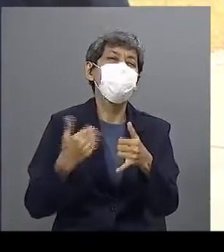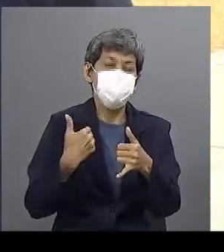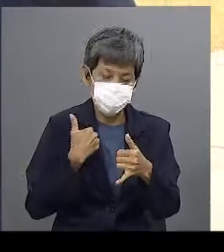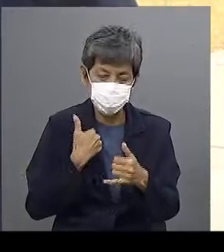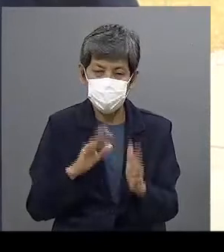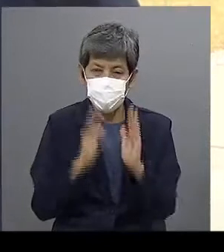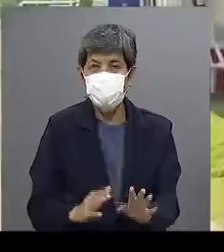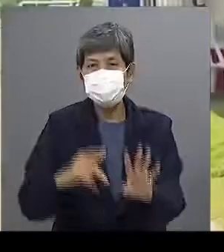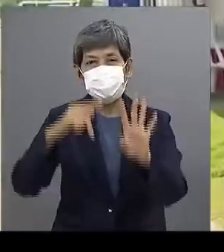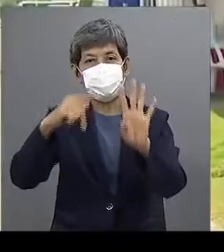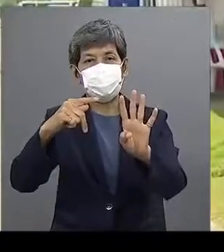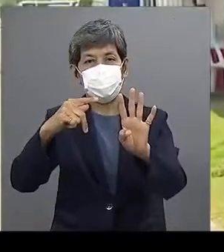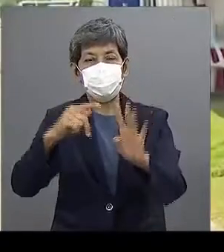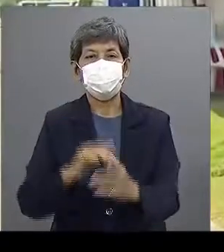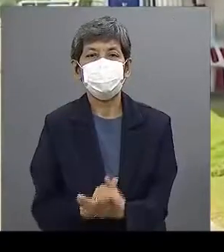บาทครับ